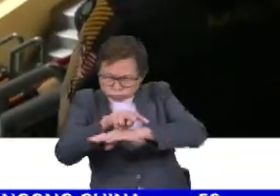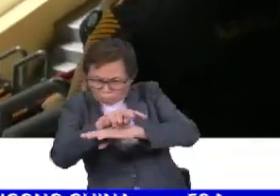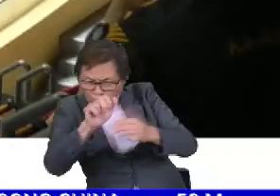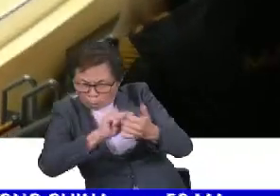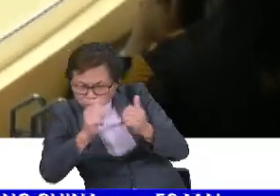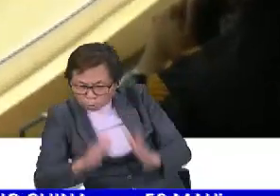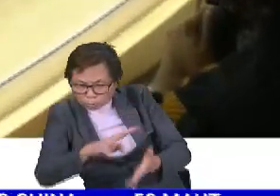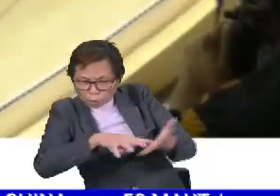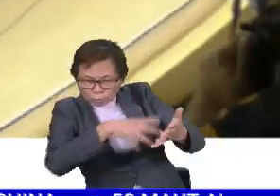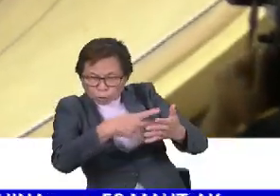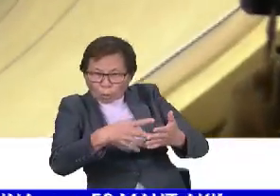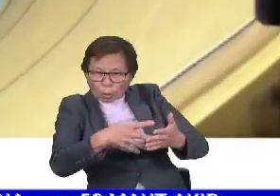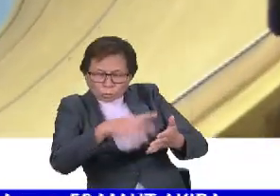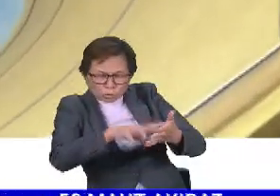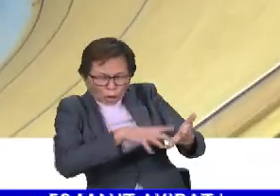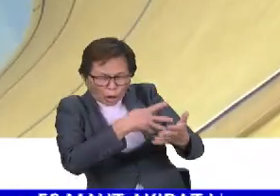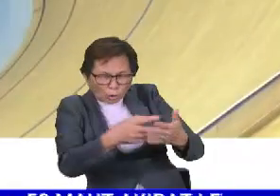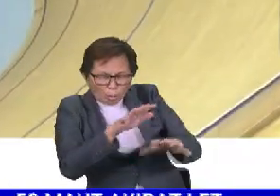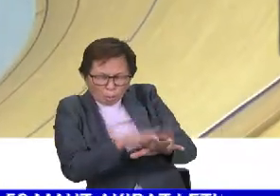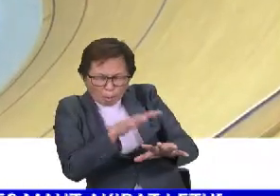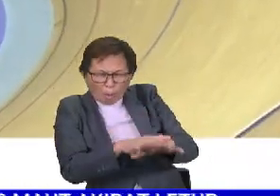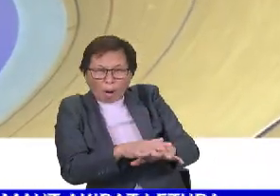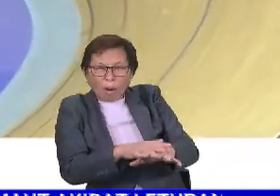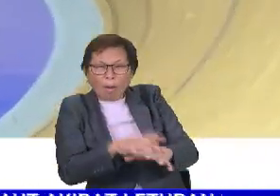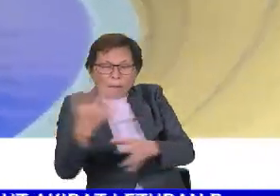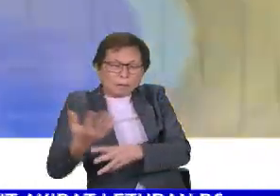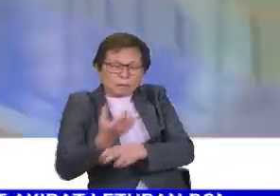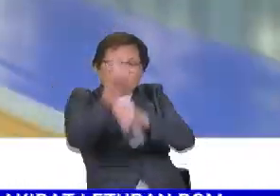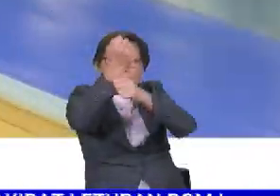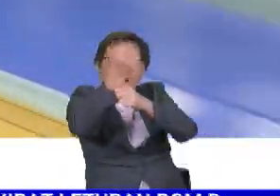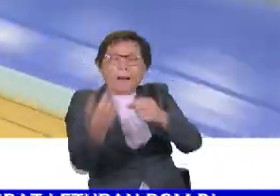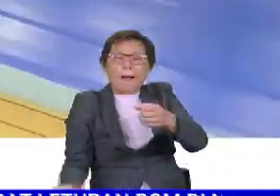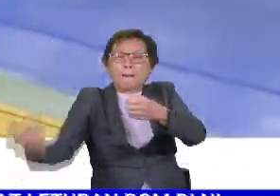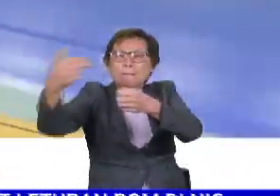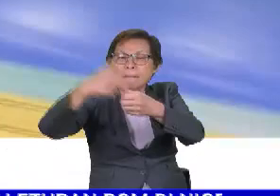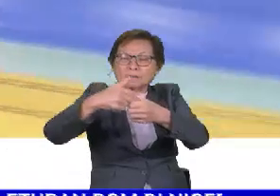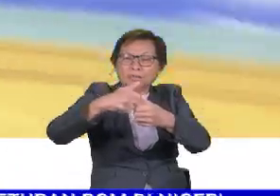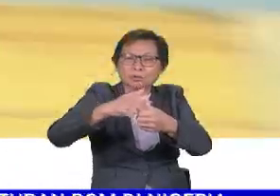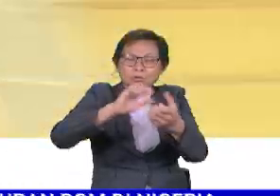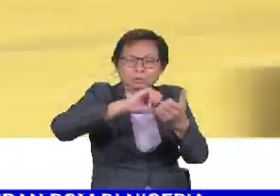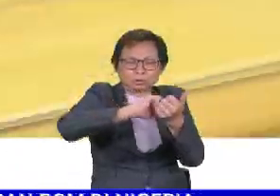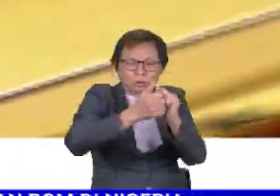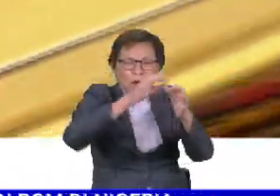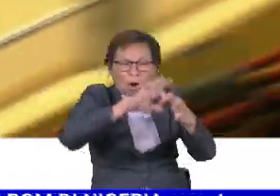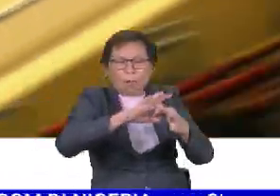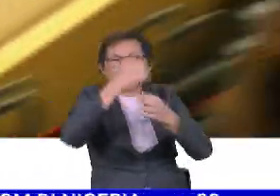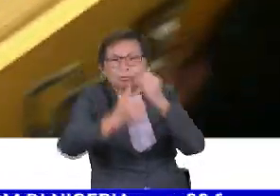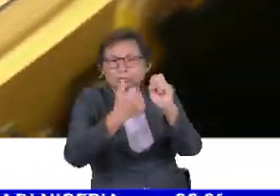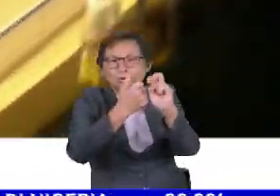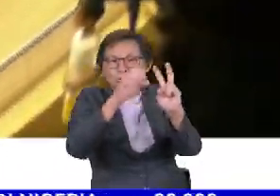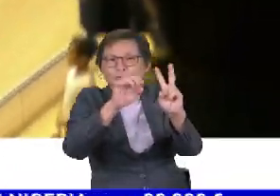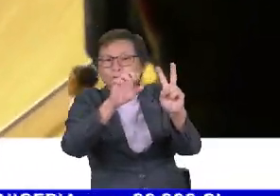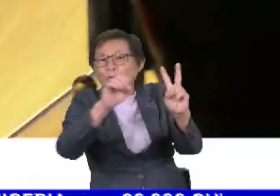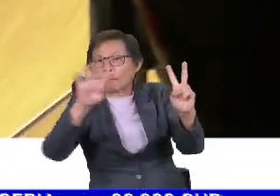atlet itu yang dijadwal mengharui jadwal padat dalam misinya memburu tempat gasukan oleh Black Paris 2024 beliau optimis